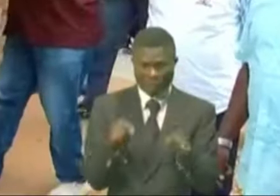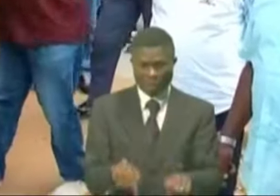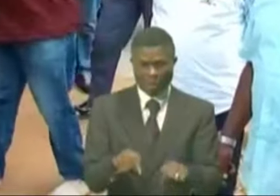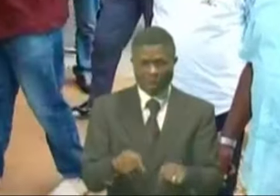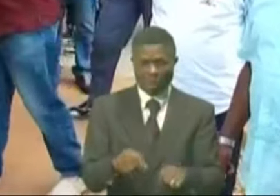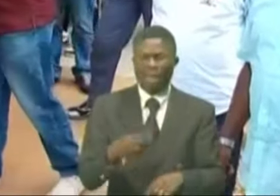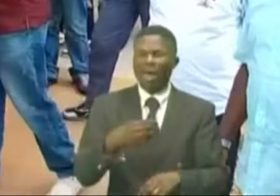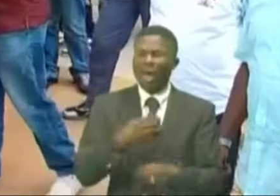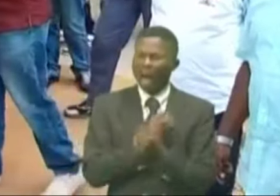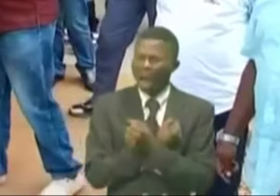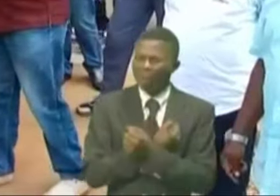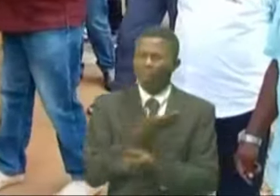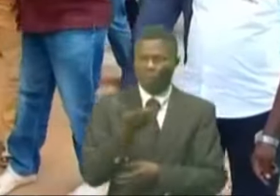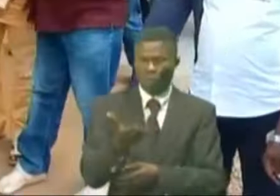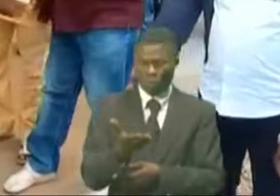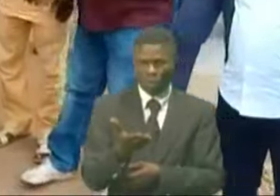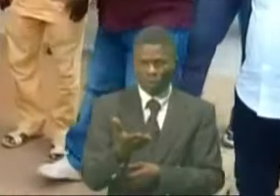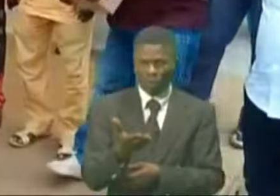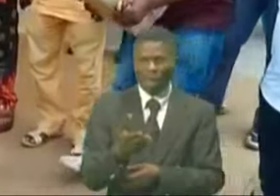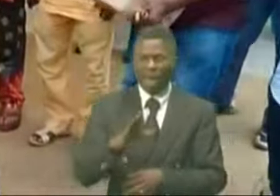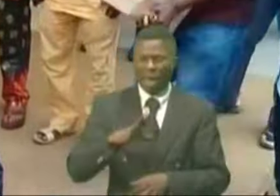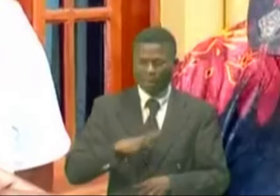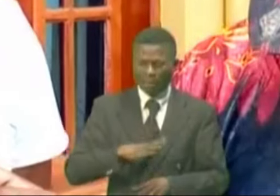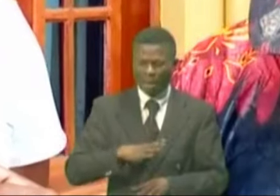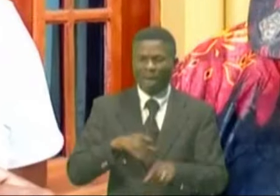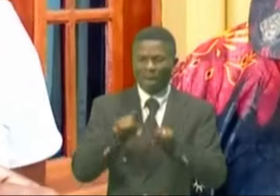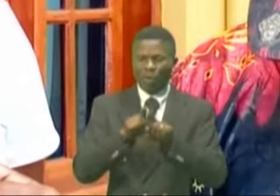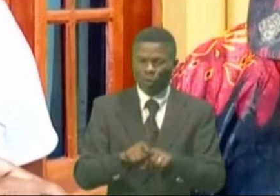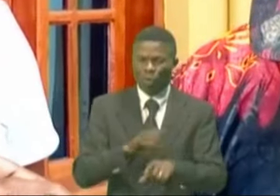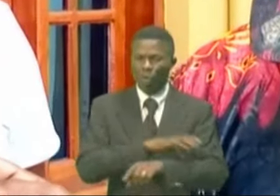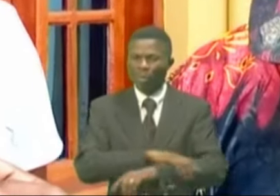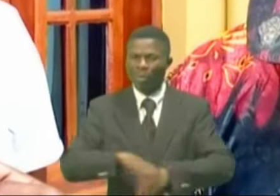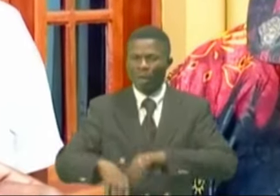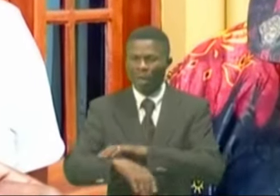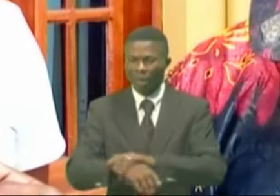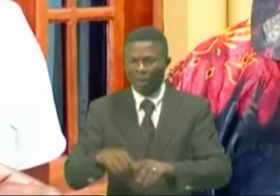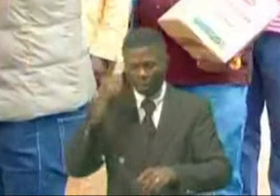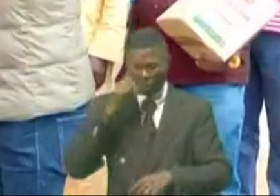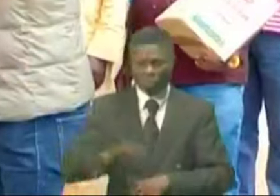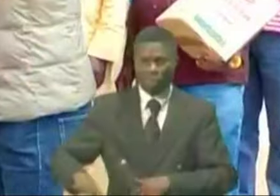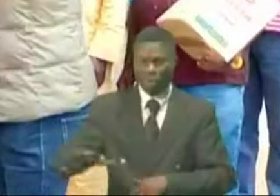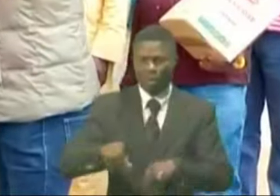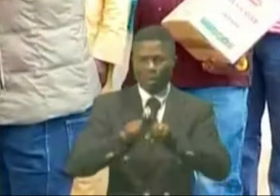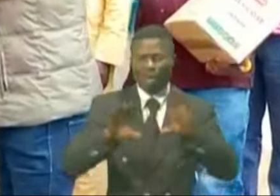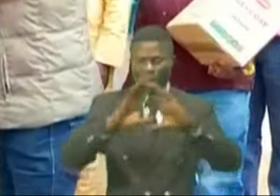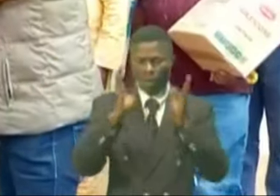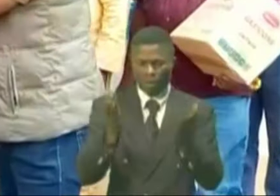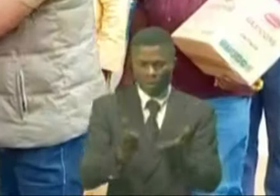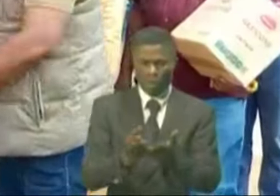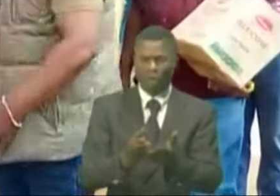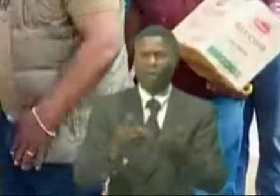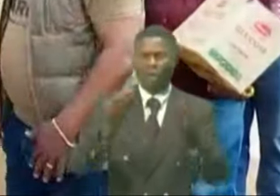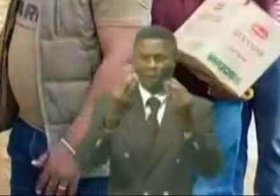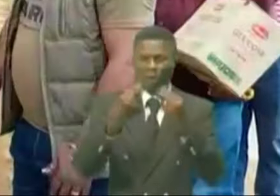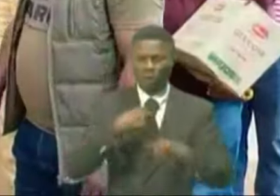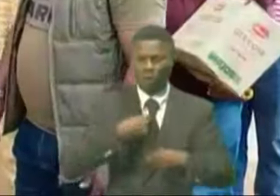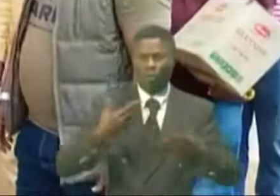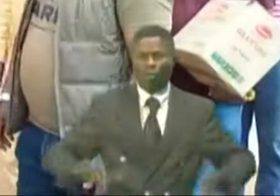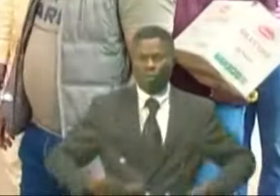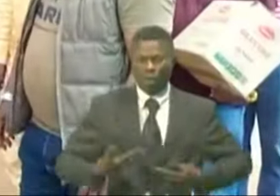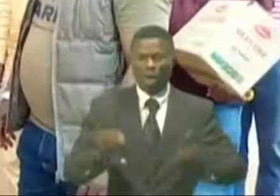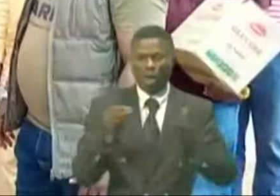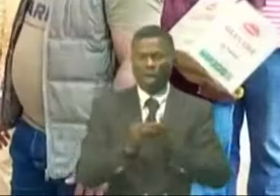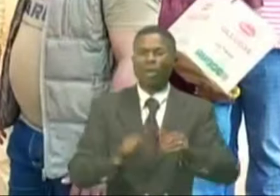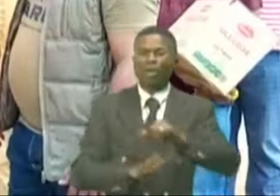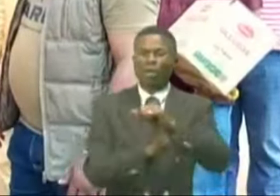militaires qui sont en train d'être blessés pour la cause du pays et de la communauté, ça me fait vraiment de la joie et votre soutien. Et